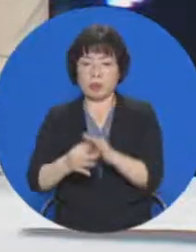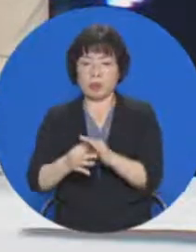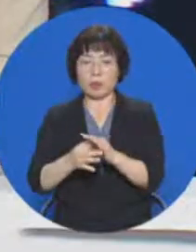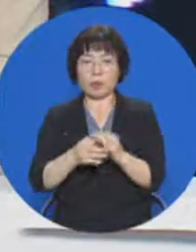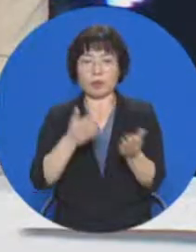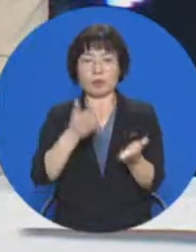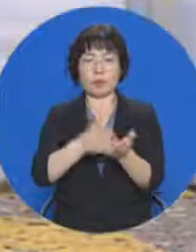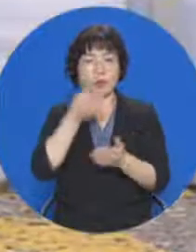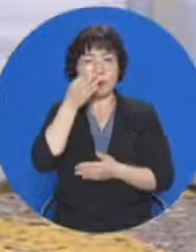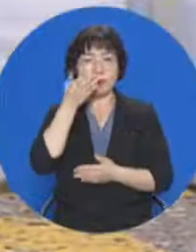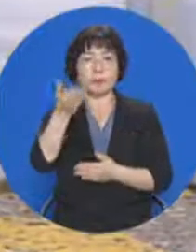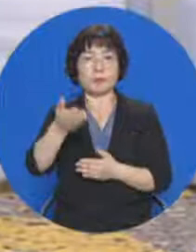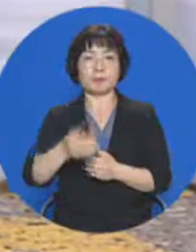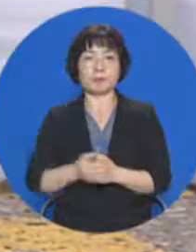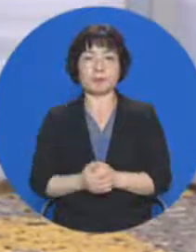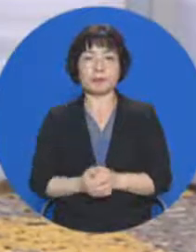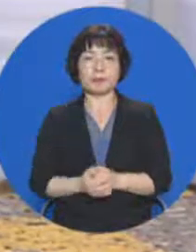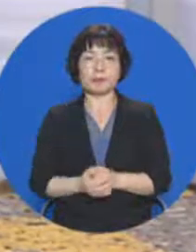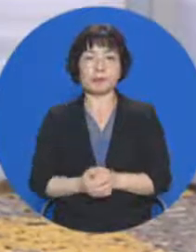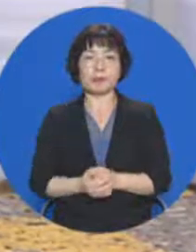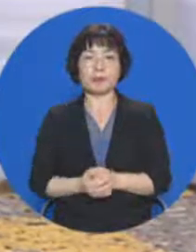기자입니다.